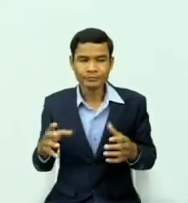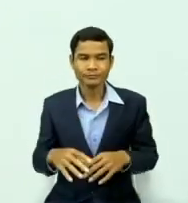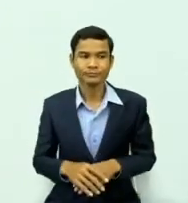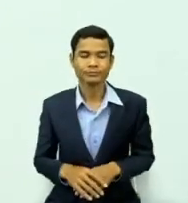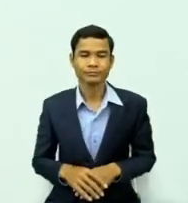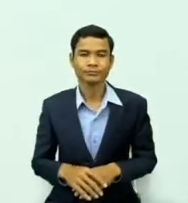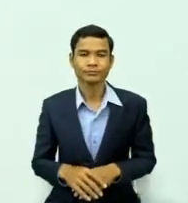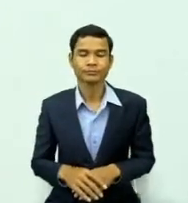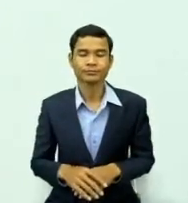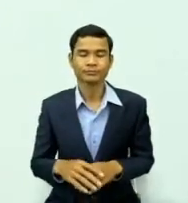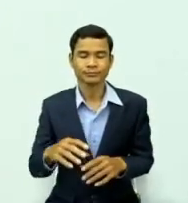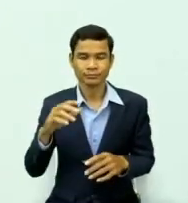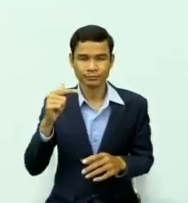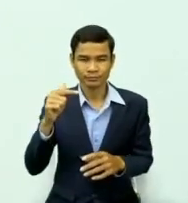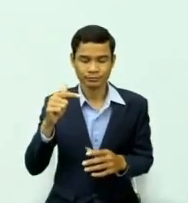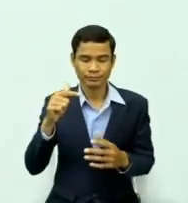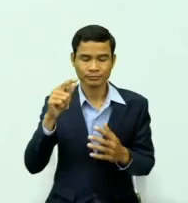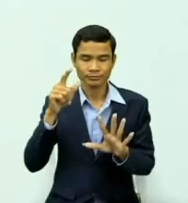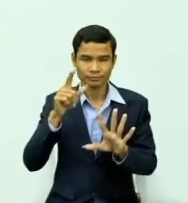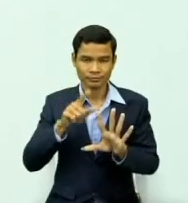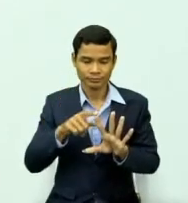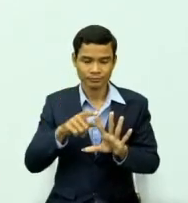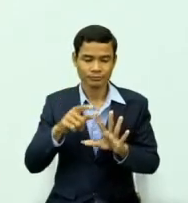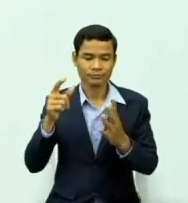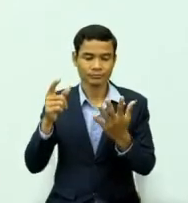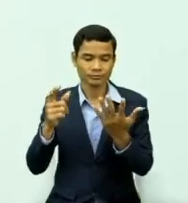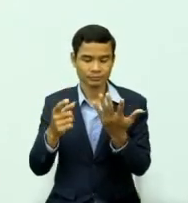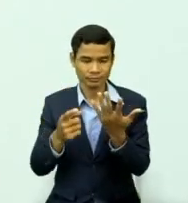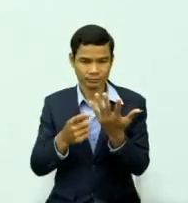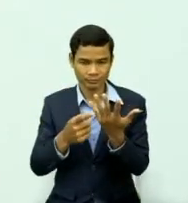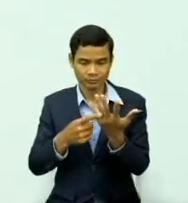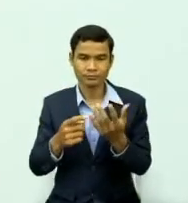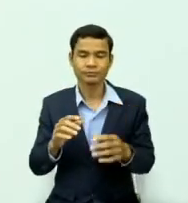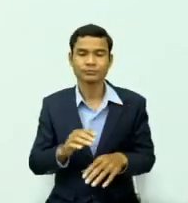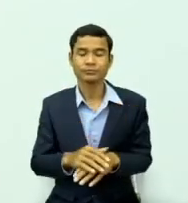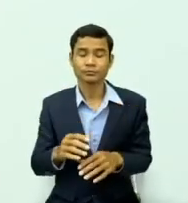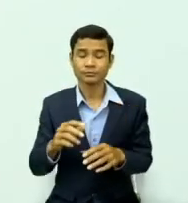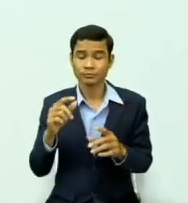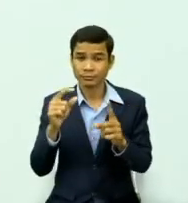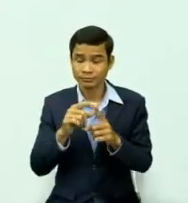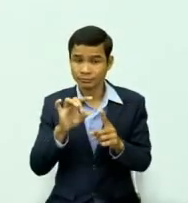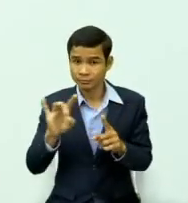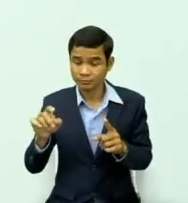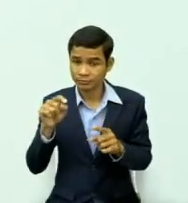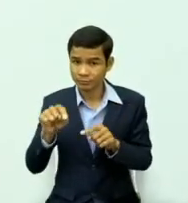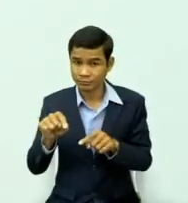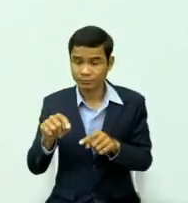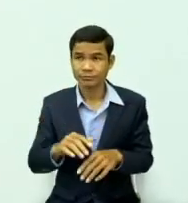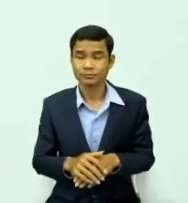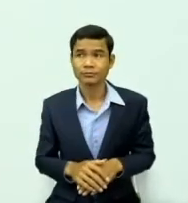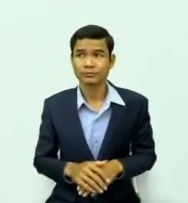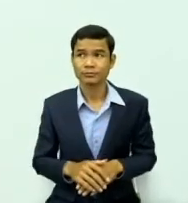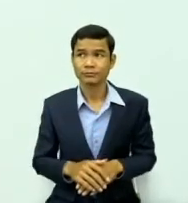chà ngò ai ngay nó con ta chiếc đi vĩnh